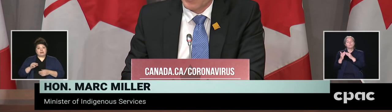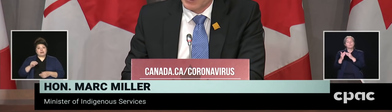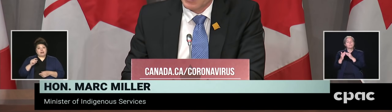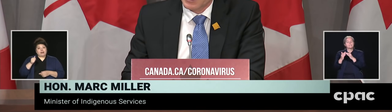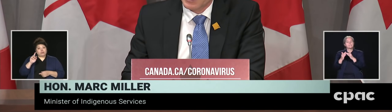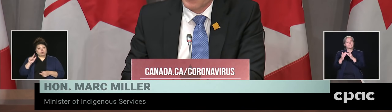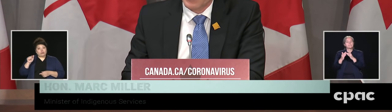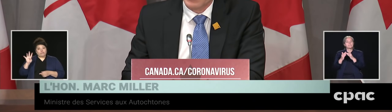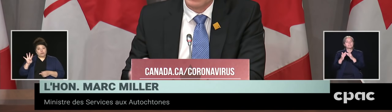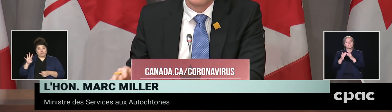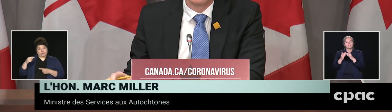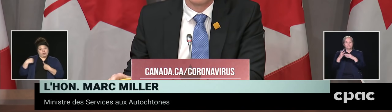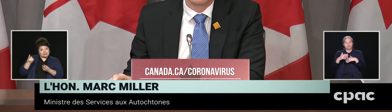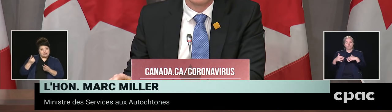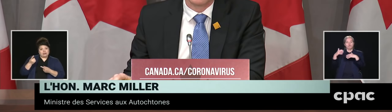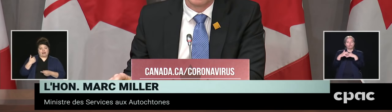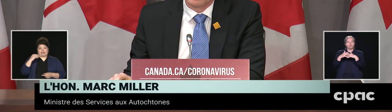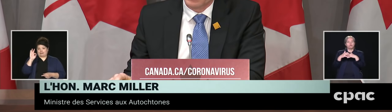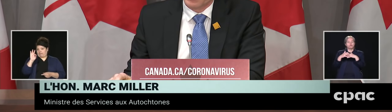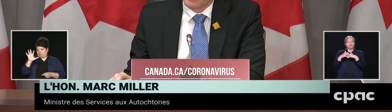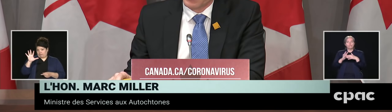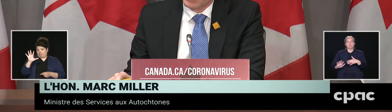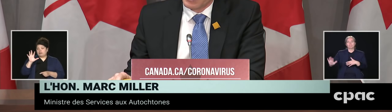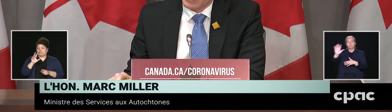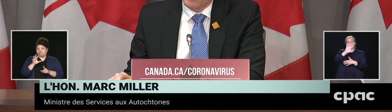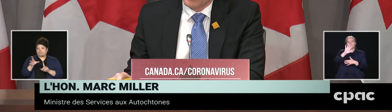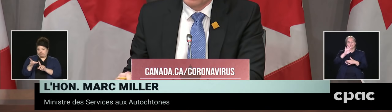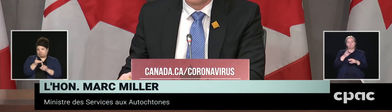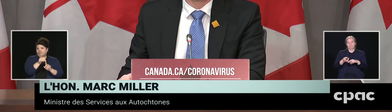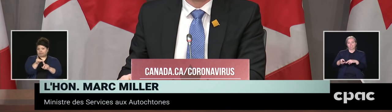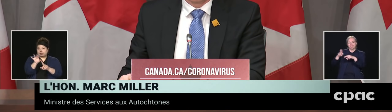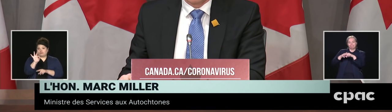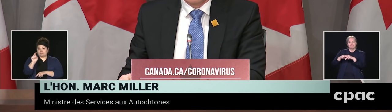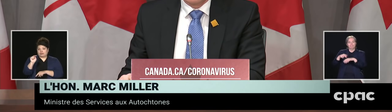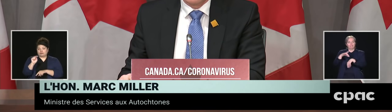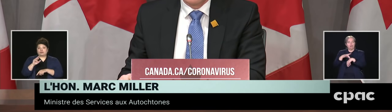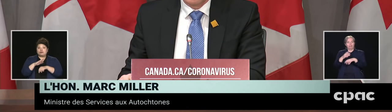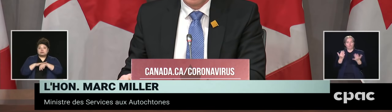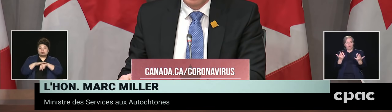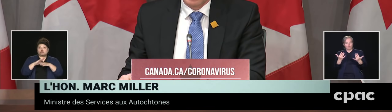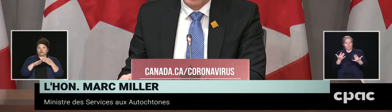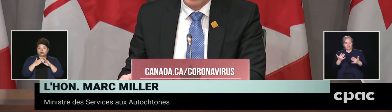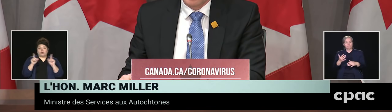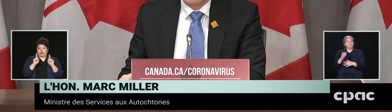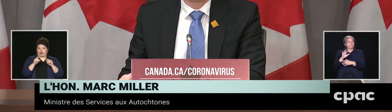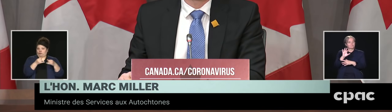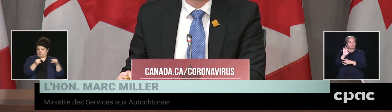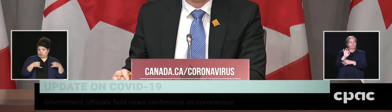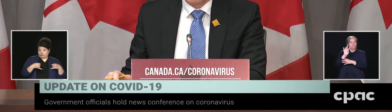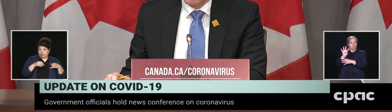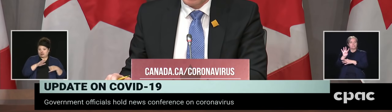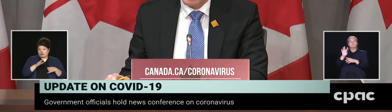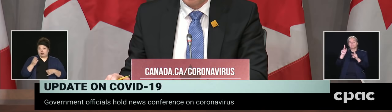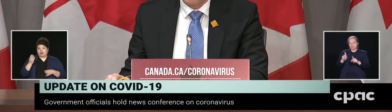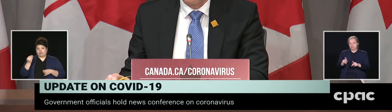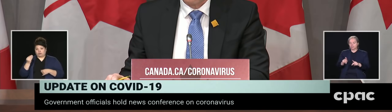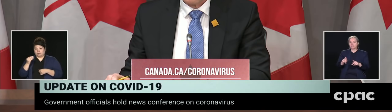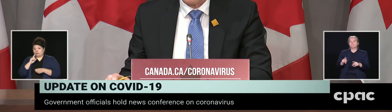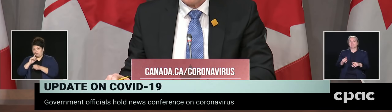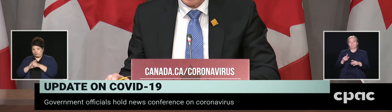of COVID-19 in First Nations communities on reserve and 14 confirmed cases in Nunavix Inuit